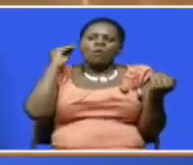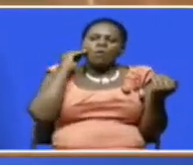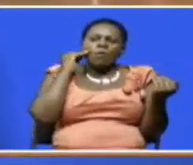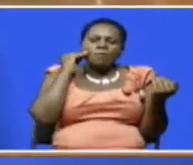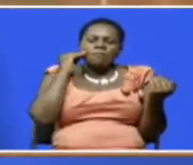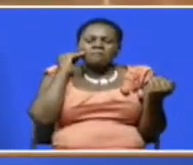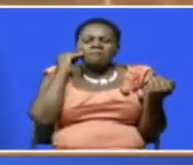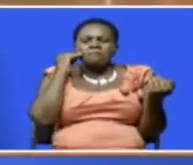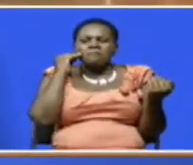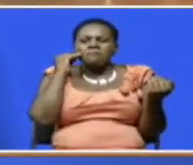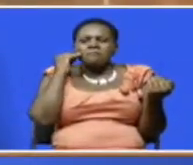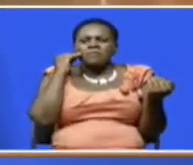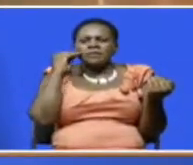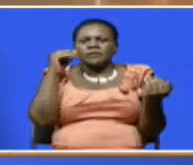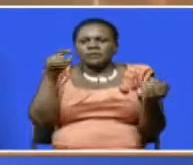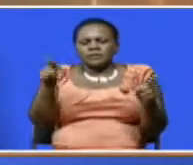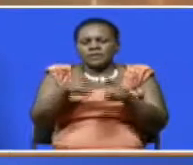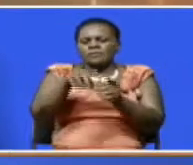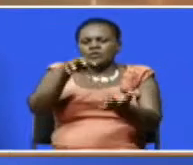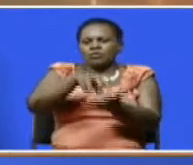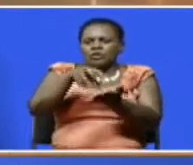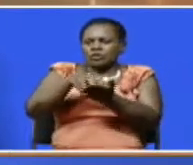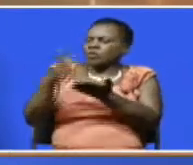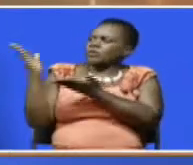wanapitia situation kaya felo,